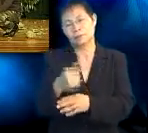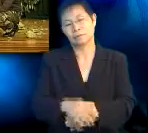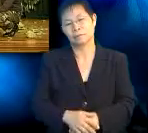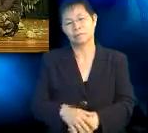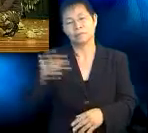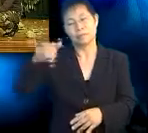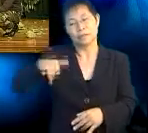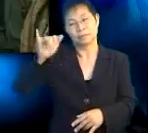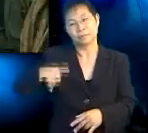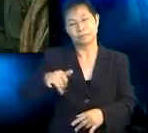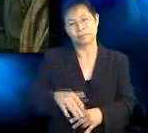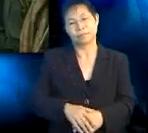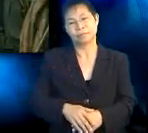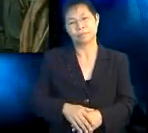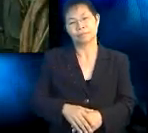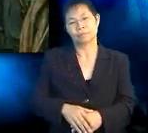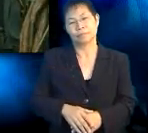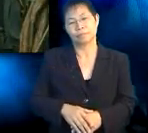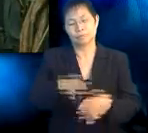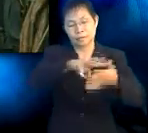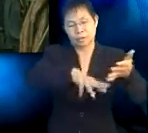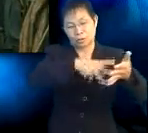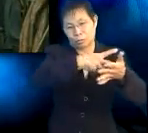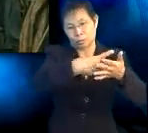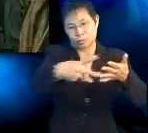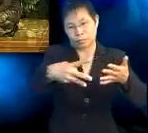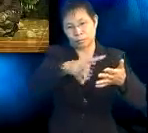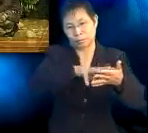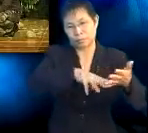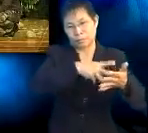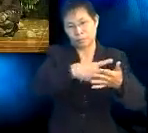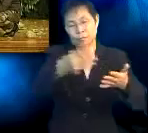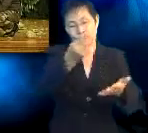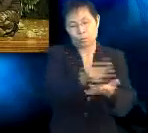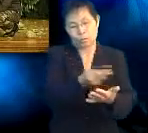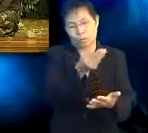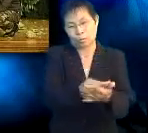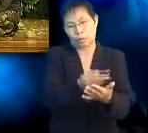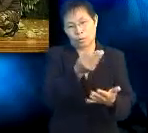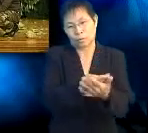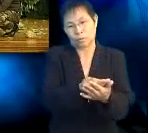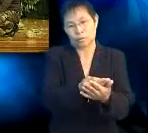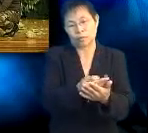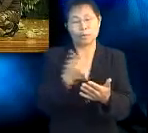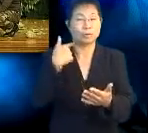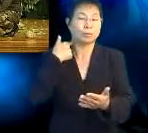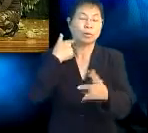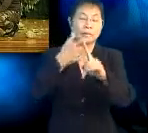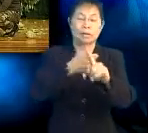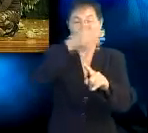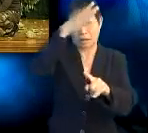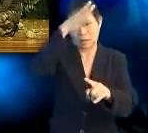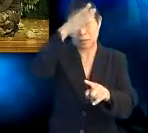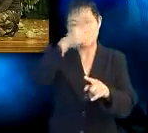Ya, menurut jadualnya, wang tebusan dari ayahnya yang